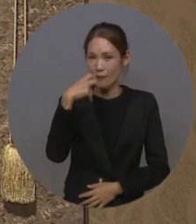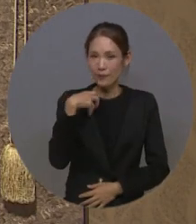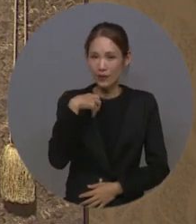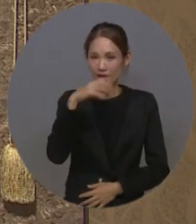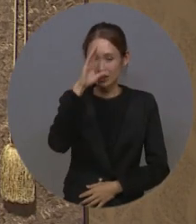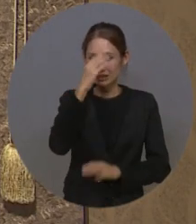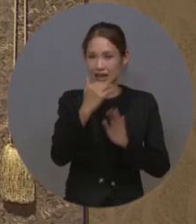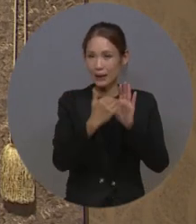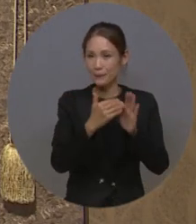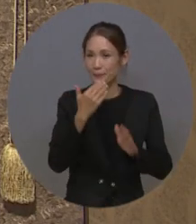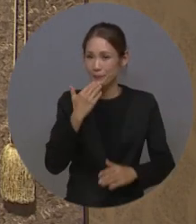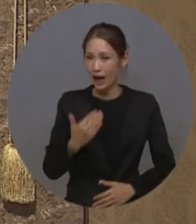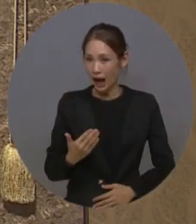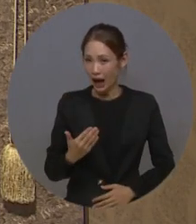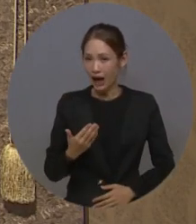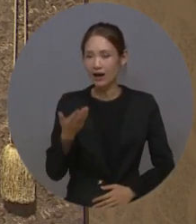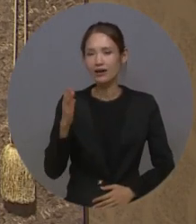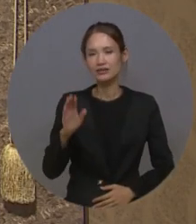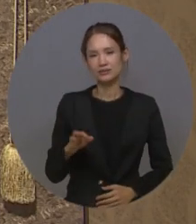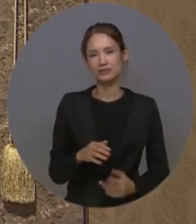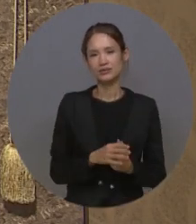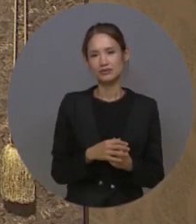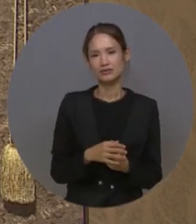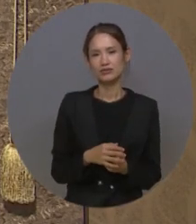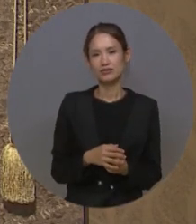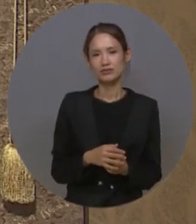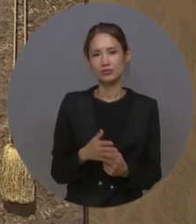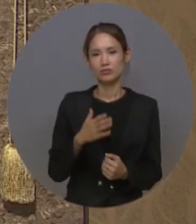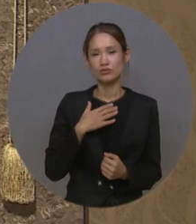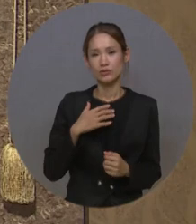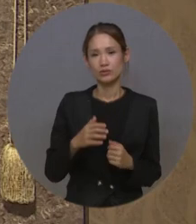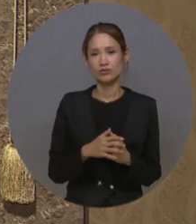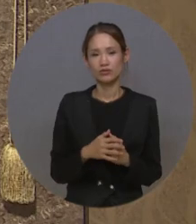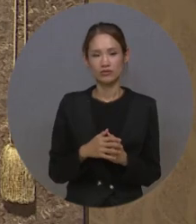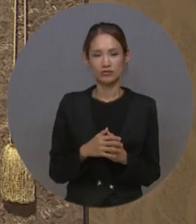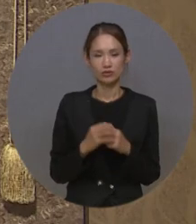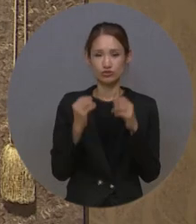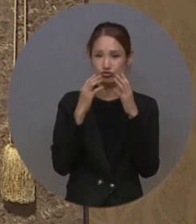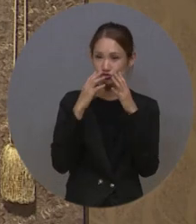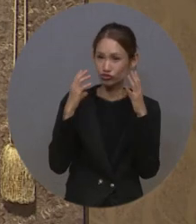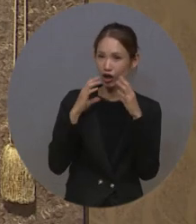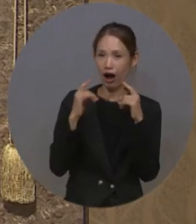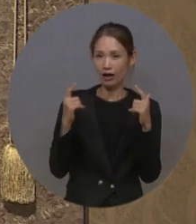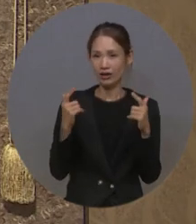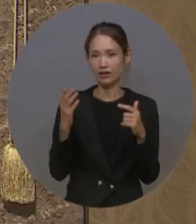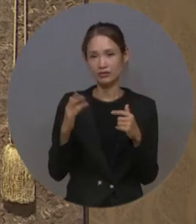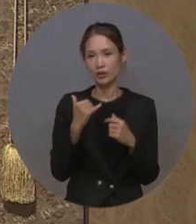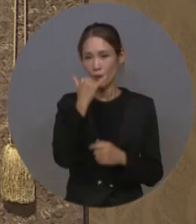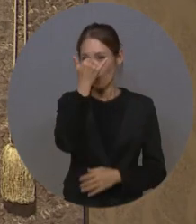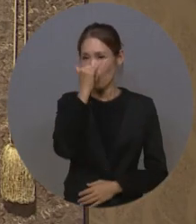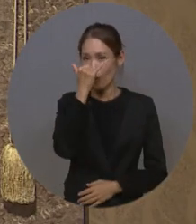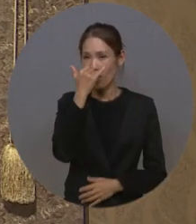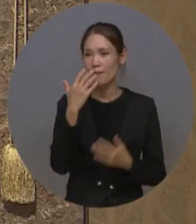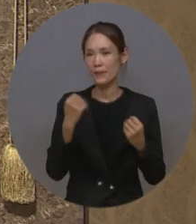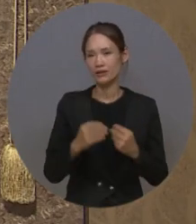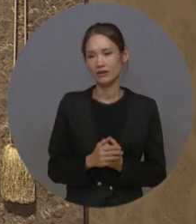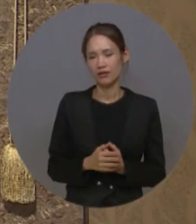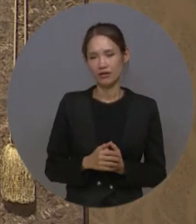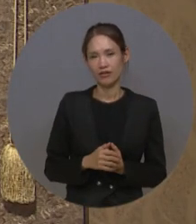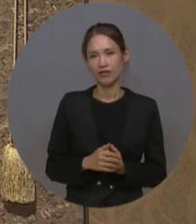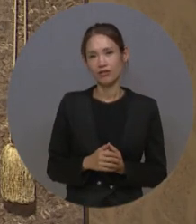있으면 예방할 수 있겠지만 다른 거 뚱뚱하지 않은 사람도 코골이 되게 많거든요.